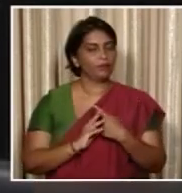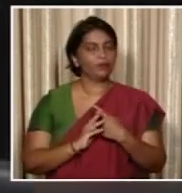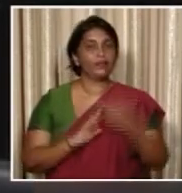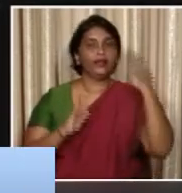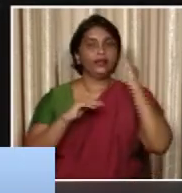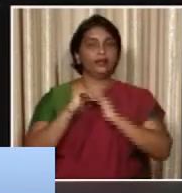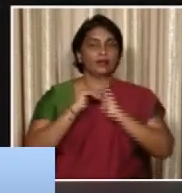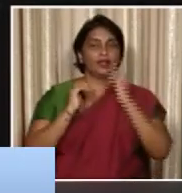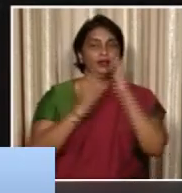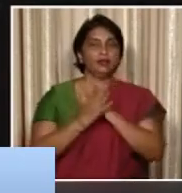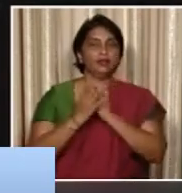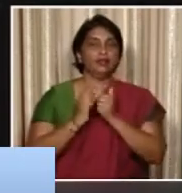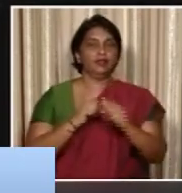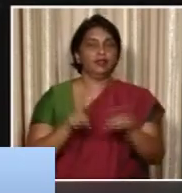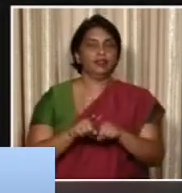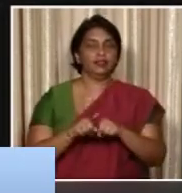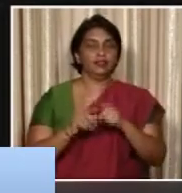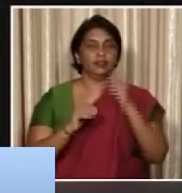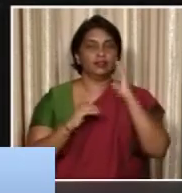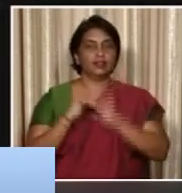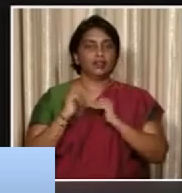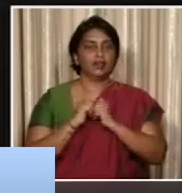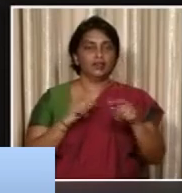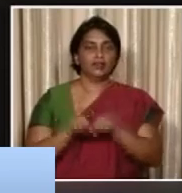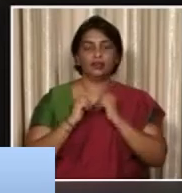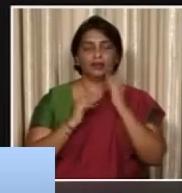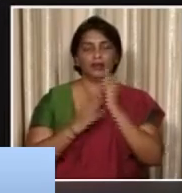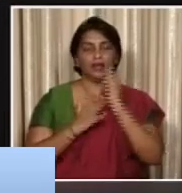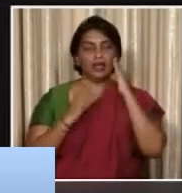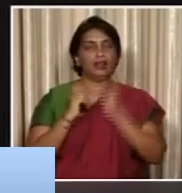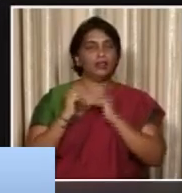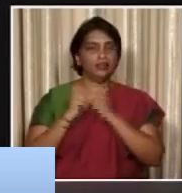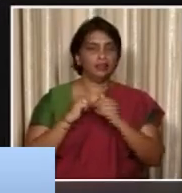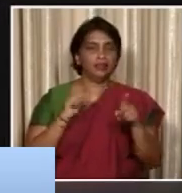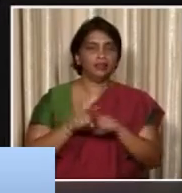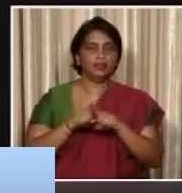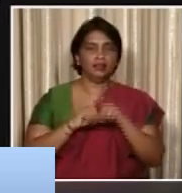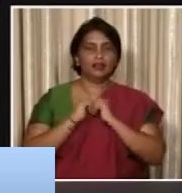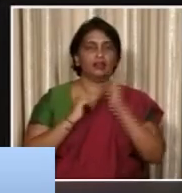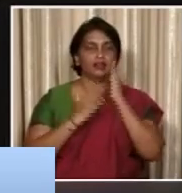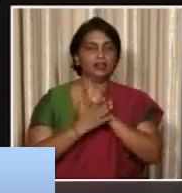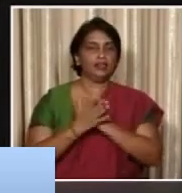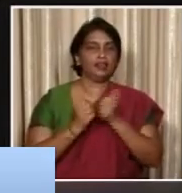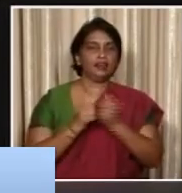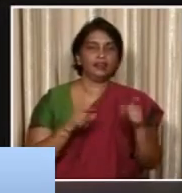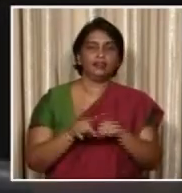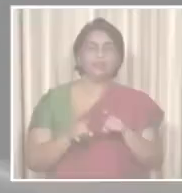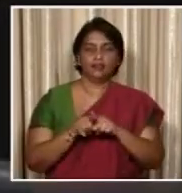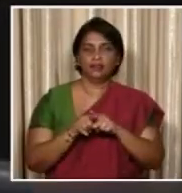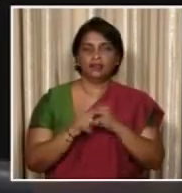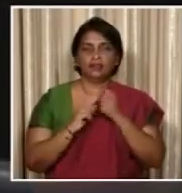කවුරු ජනාධිපති වුණා? කවුරු කොහොම ආණ්ඩුවක් අරන් මොන කයිවාරු ගැහුවත් ජාත්‍යන්තර මූල්‍ය අරමුදල නැතුව, ලෝක බැංකුව